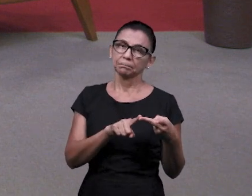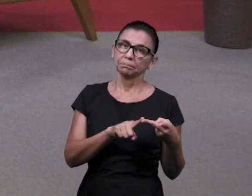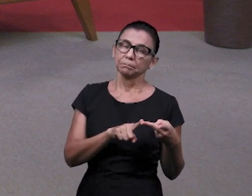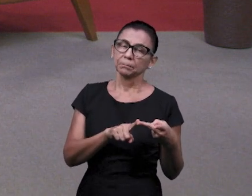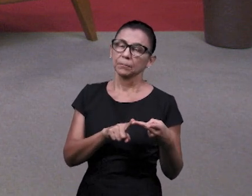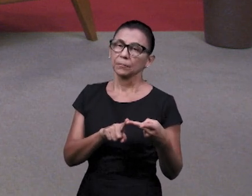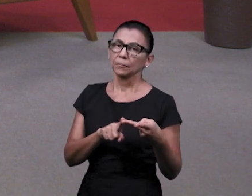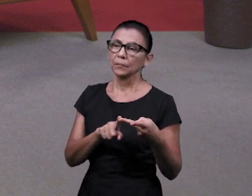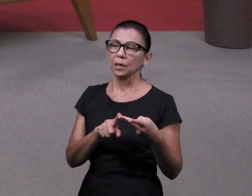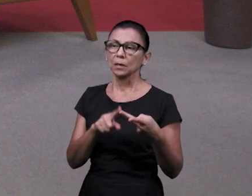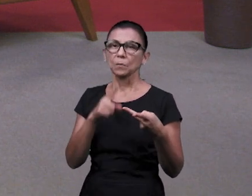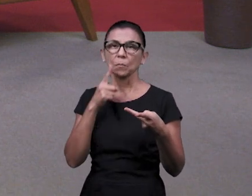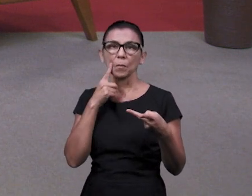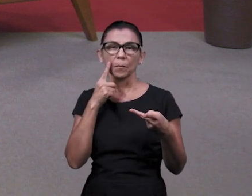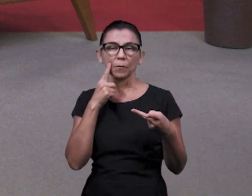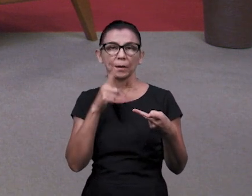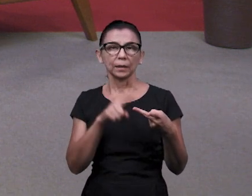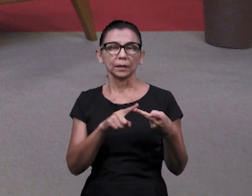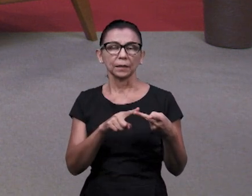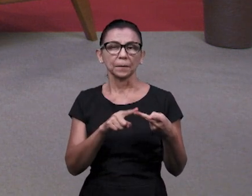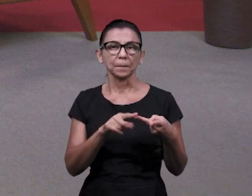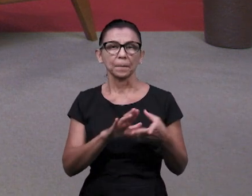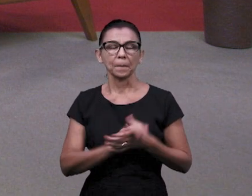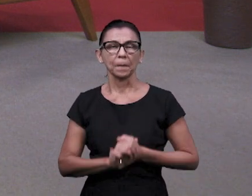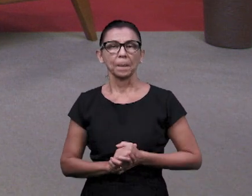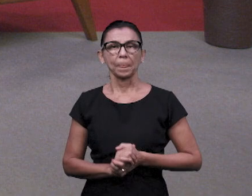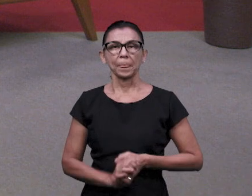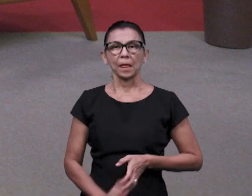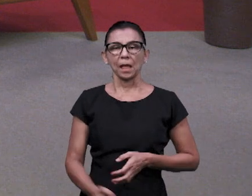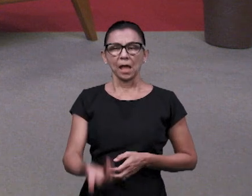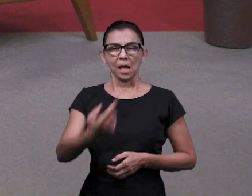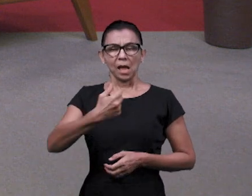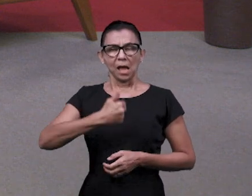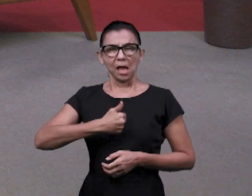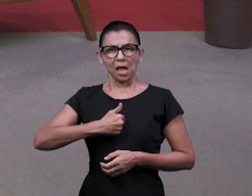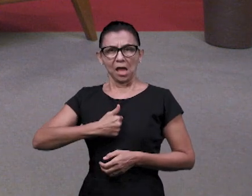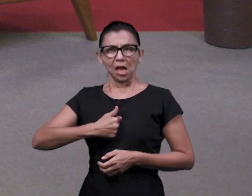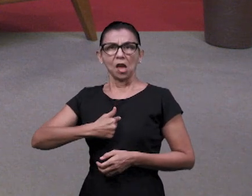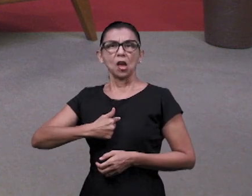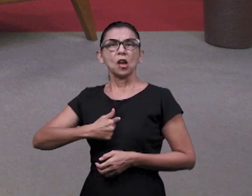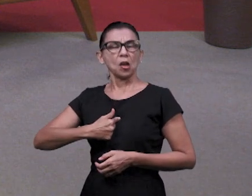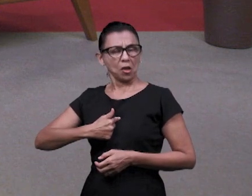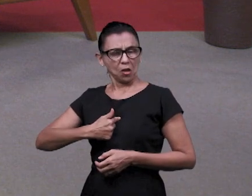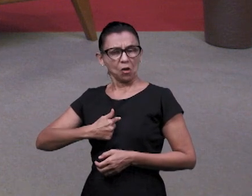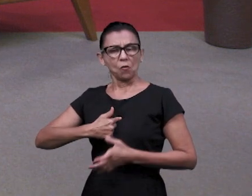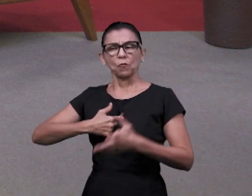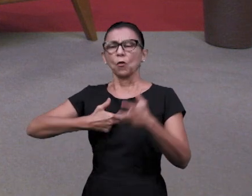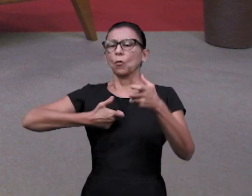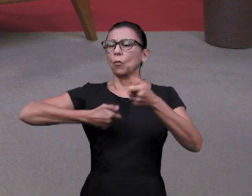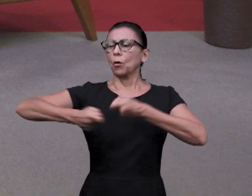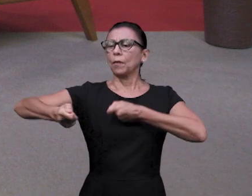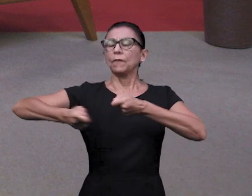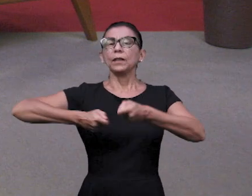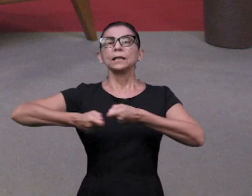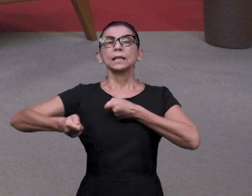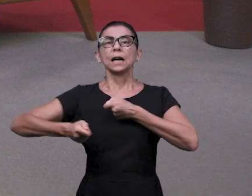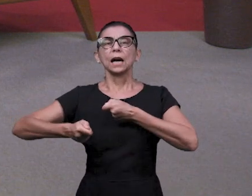qu'on peut montrer le texte qui dit, il a dit, moi je régnerai. Donc je vais prendre le trône.